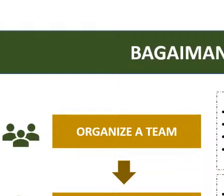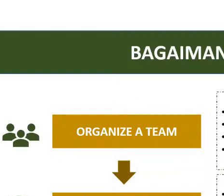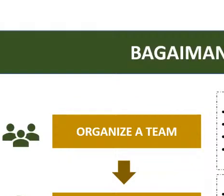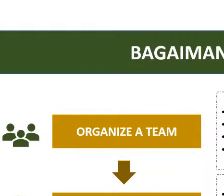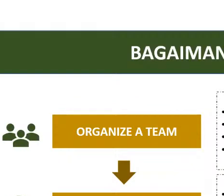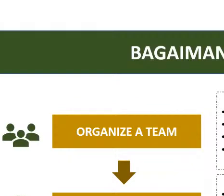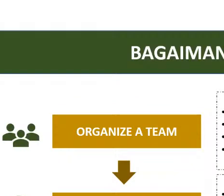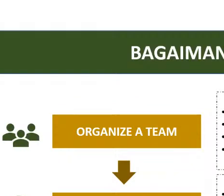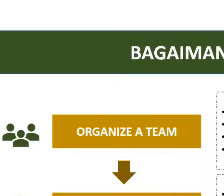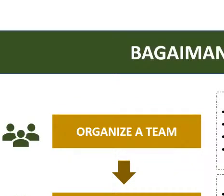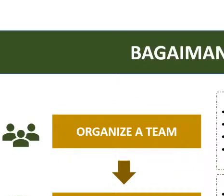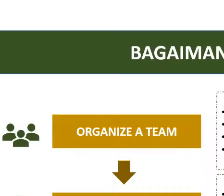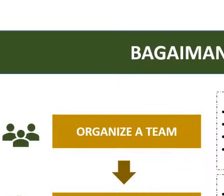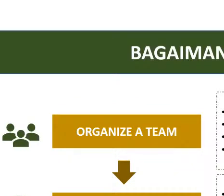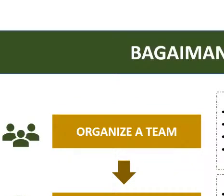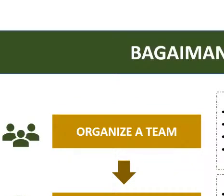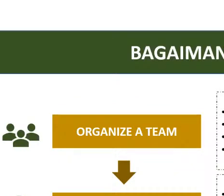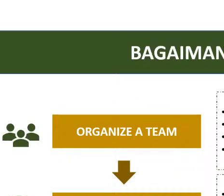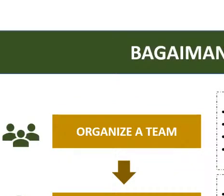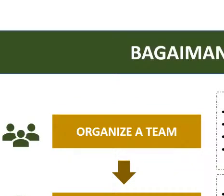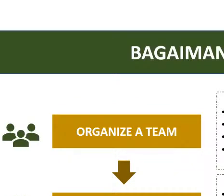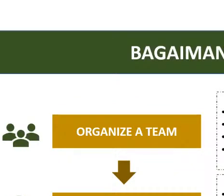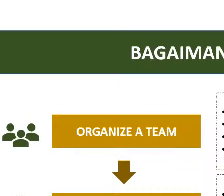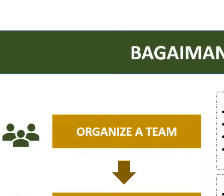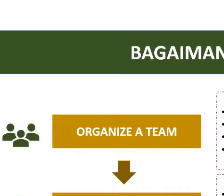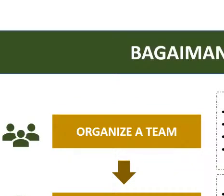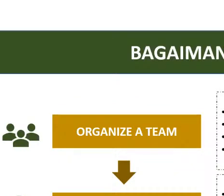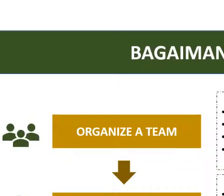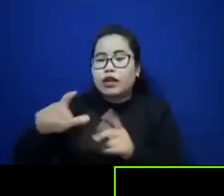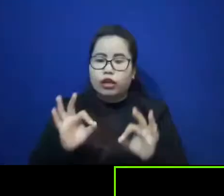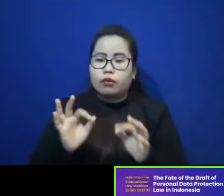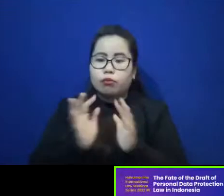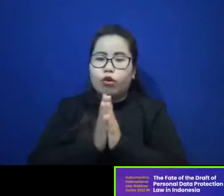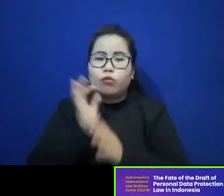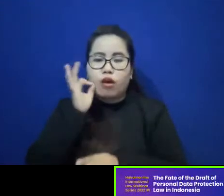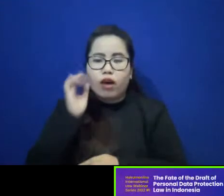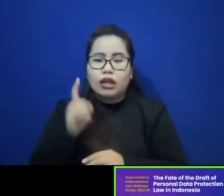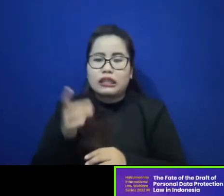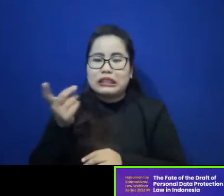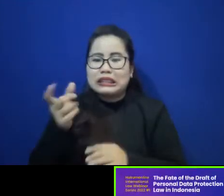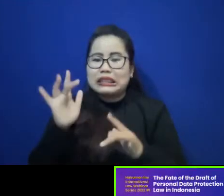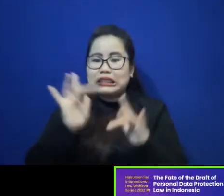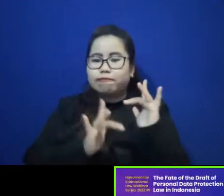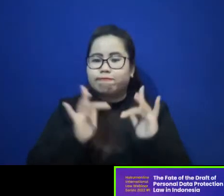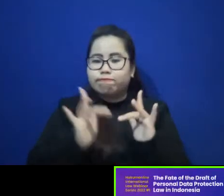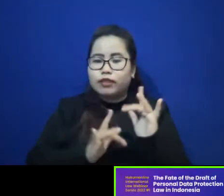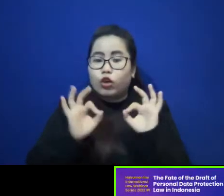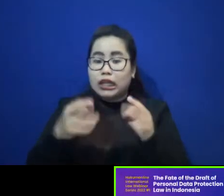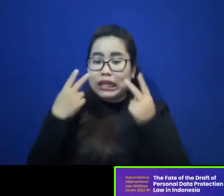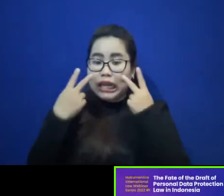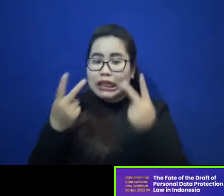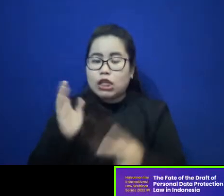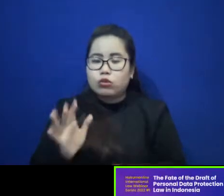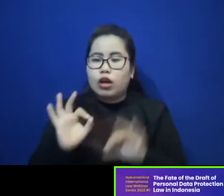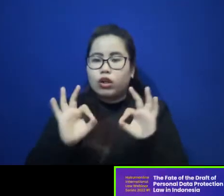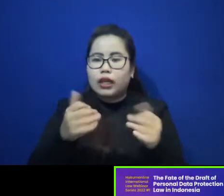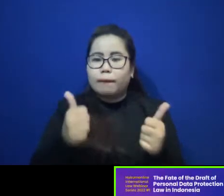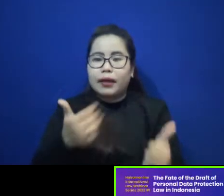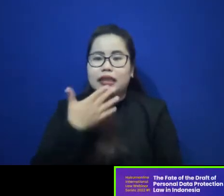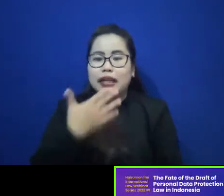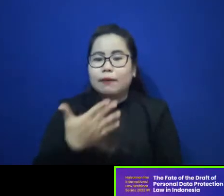baik ah sebentar ini saya ada sedikit Prabowo oke udah ini I am a Baik terima kasih tadi